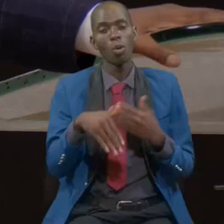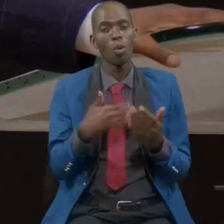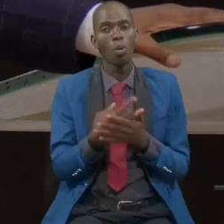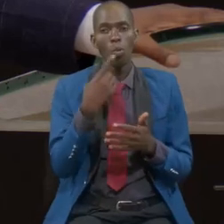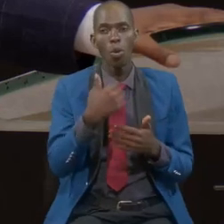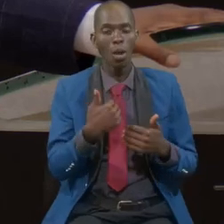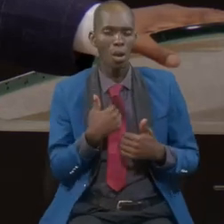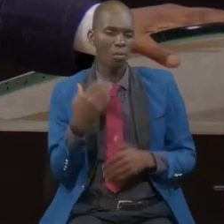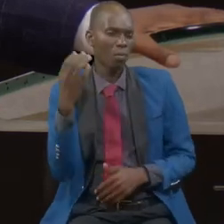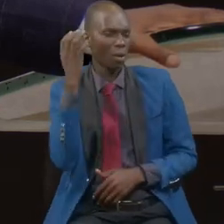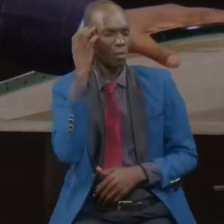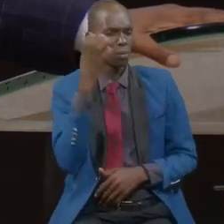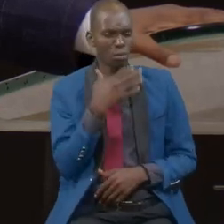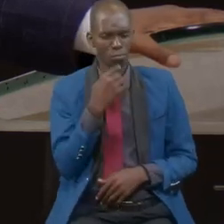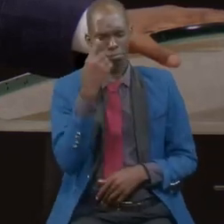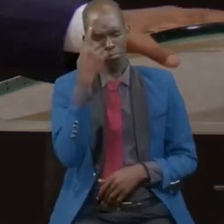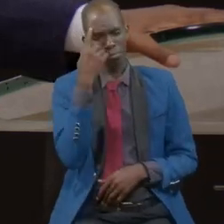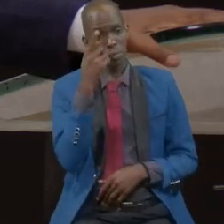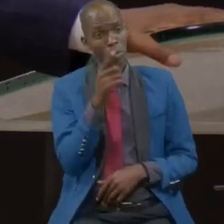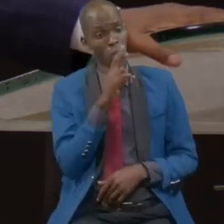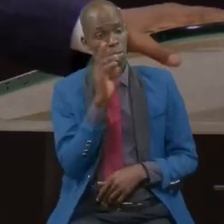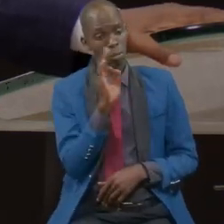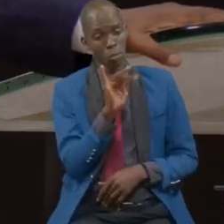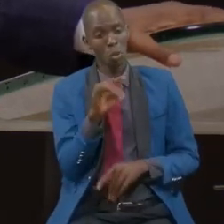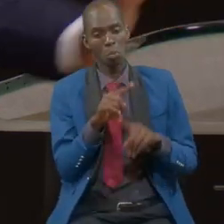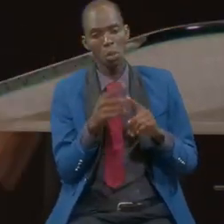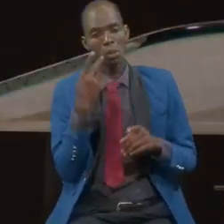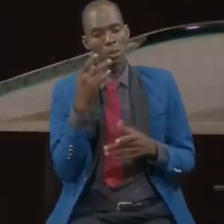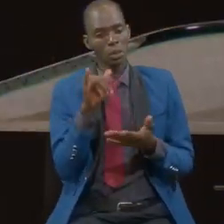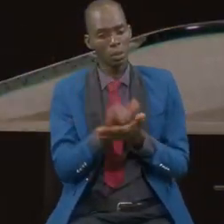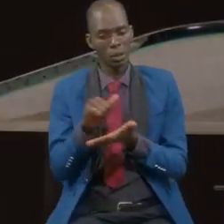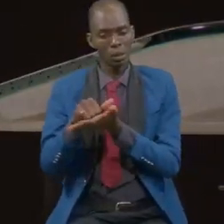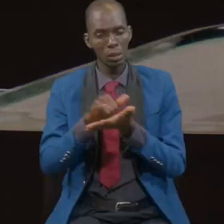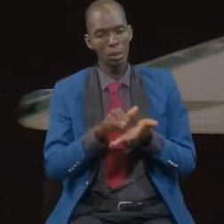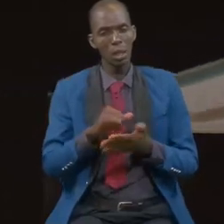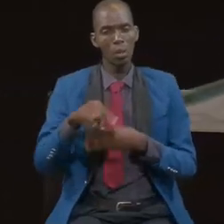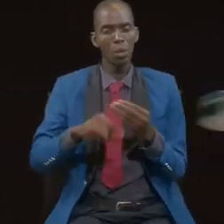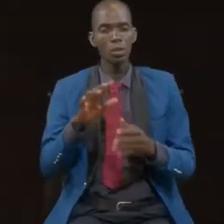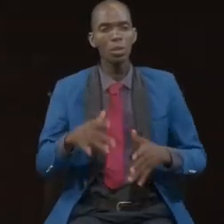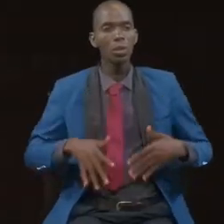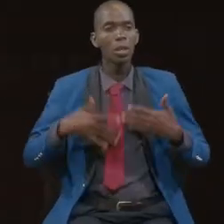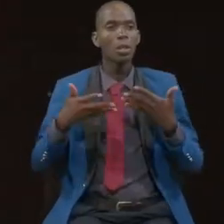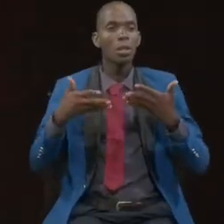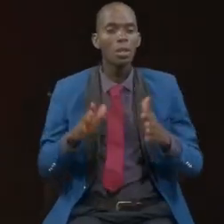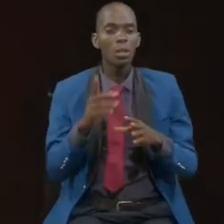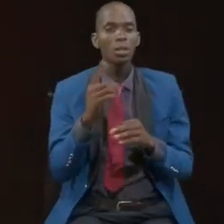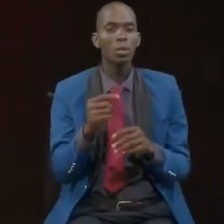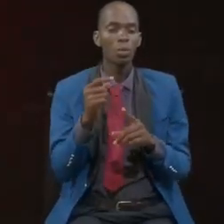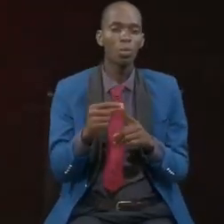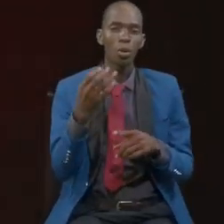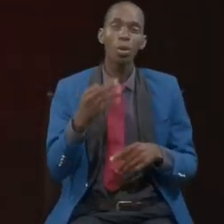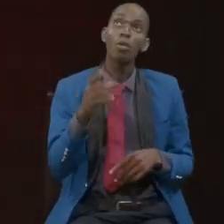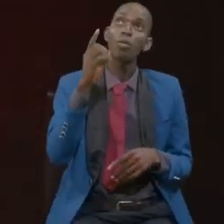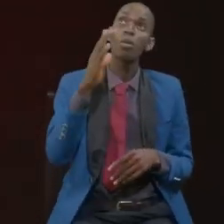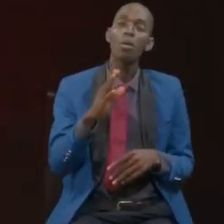avez entendu vont se demander à vous. Tu prêches, mais regarde ceci, regarde cela. Que la parole